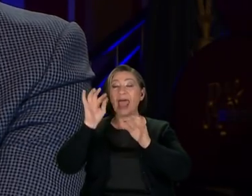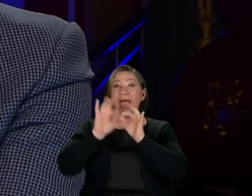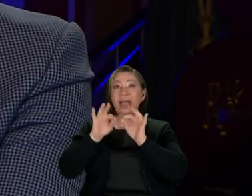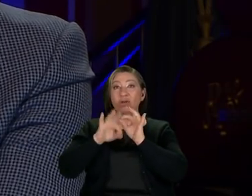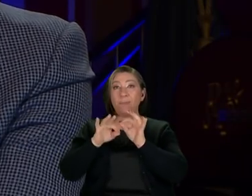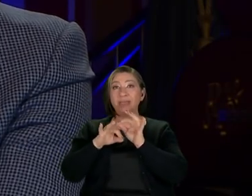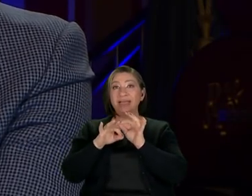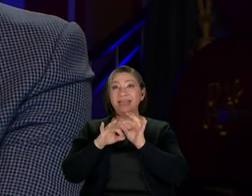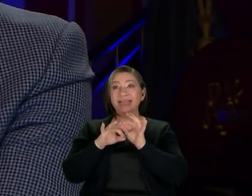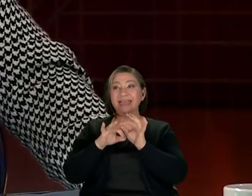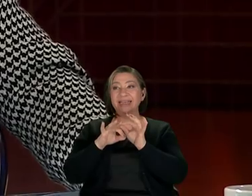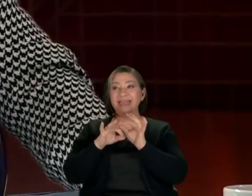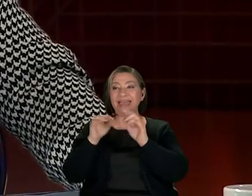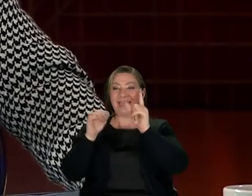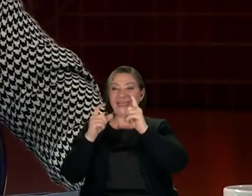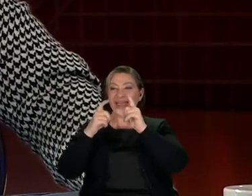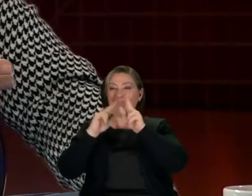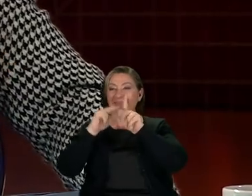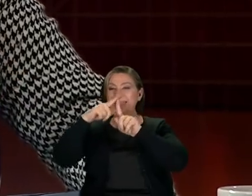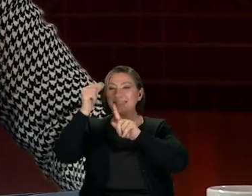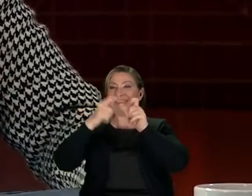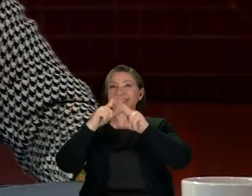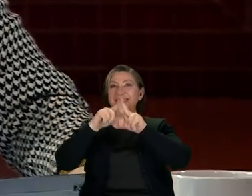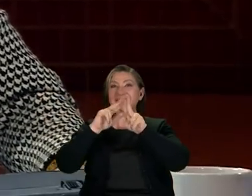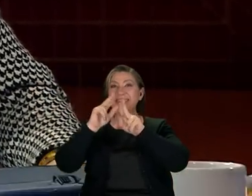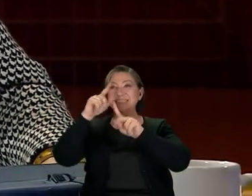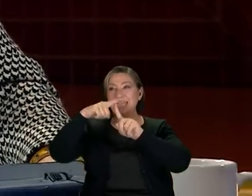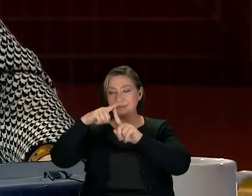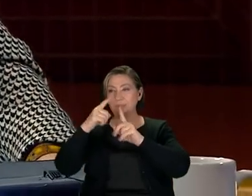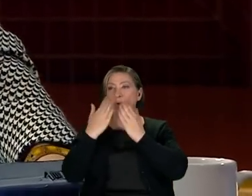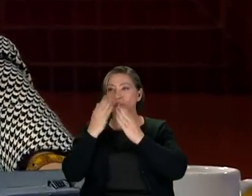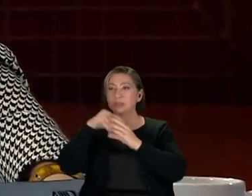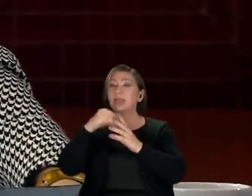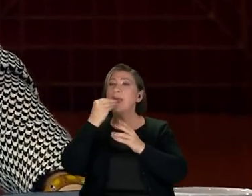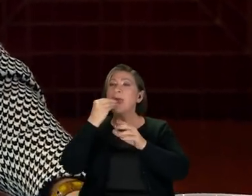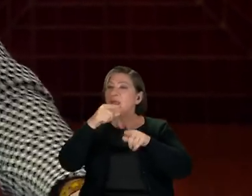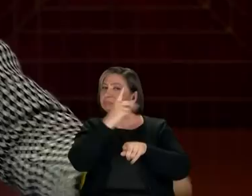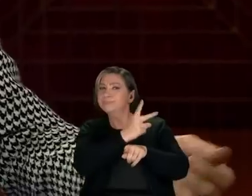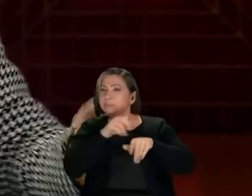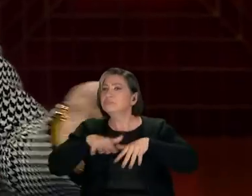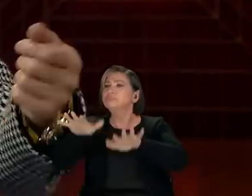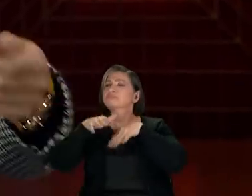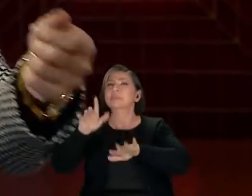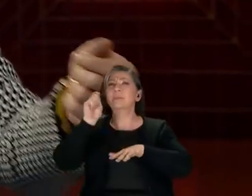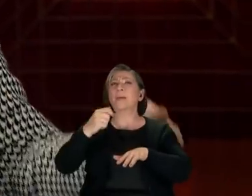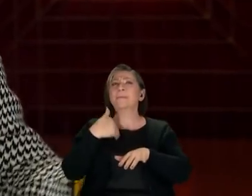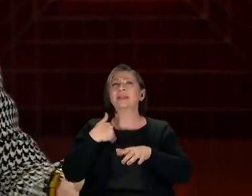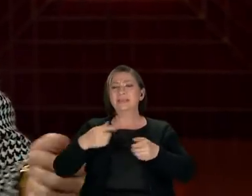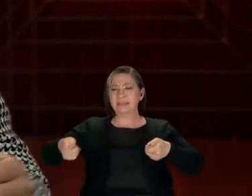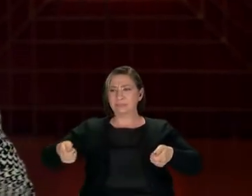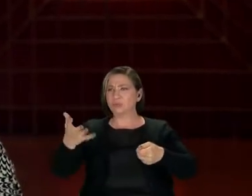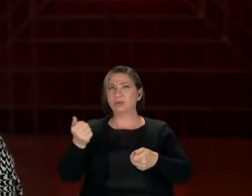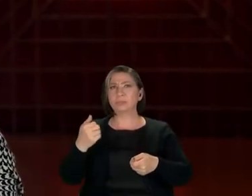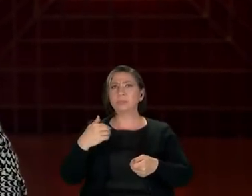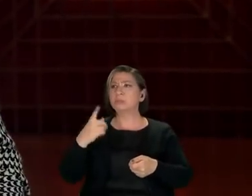bilme, iktisat okumak için bir yemekhane boykotu yapılıyordu. Yemekhane boykotu yapılırken ben de işte gittim tepsiyi alacağım